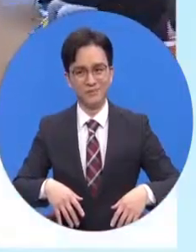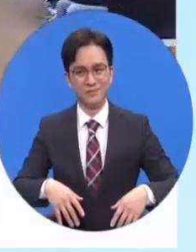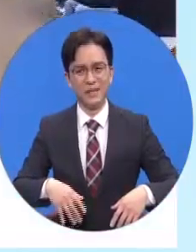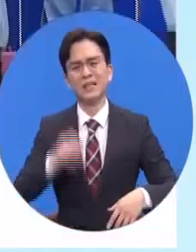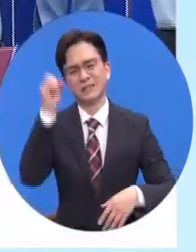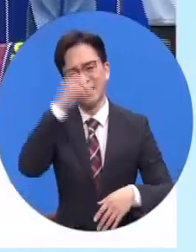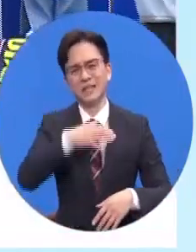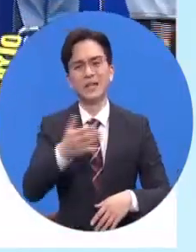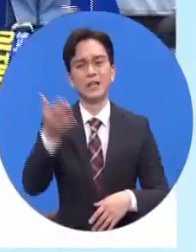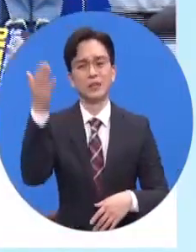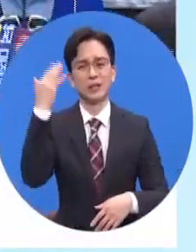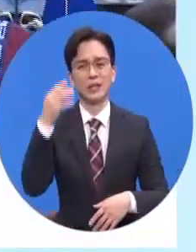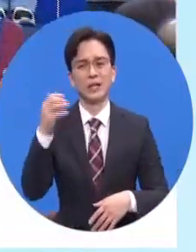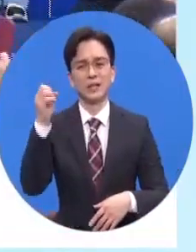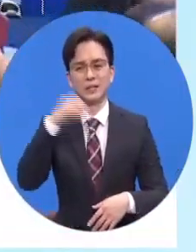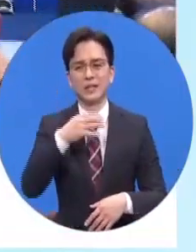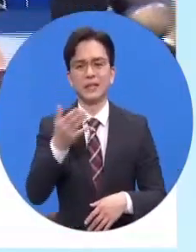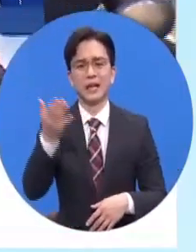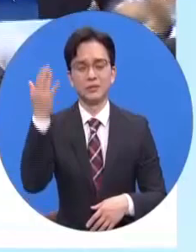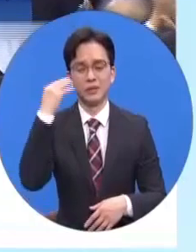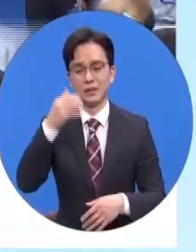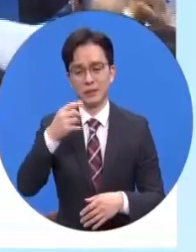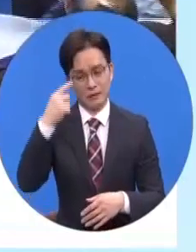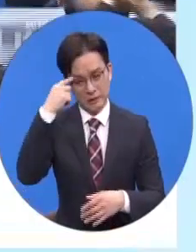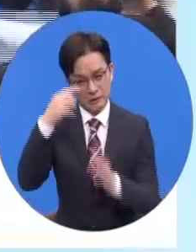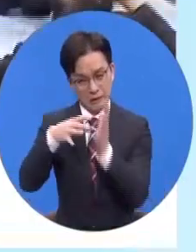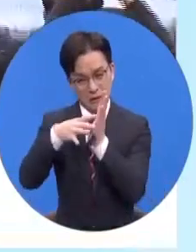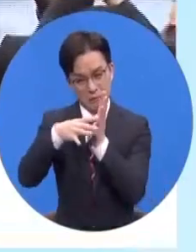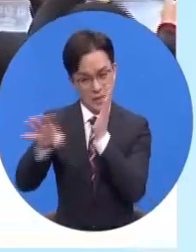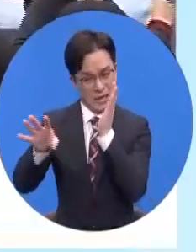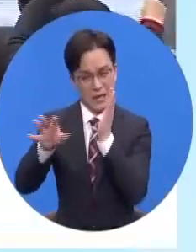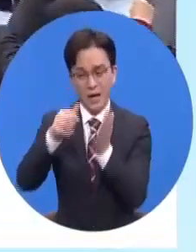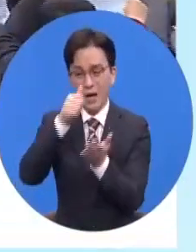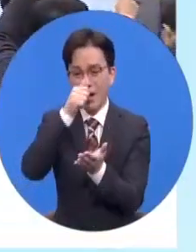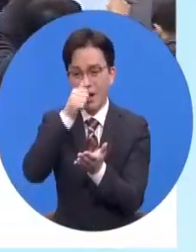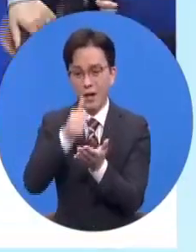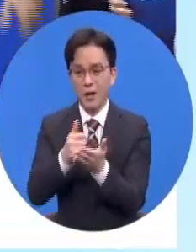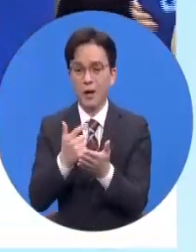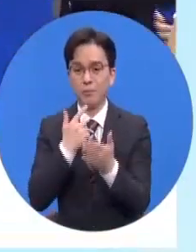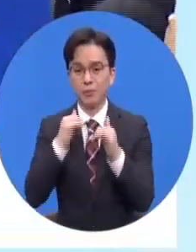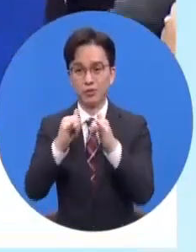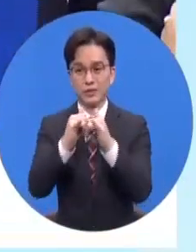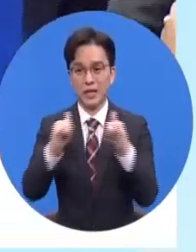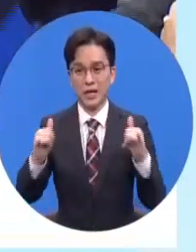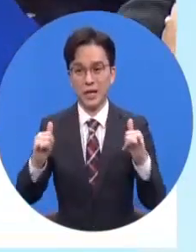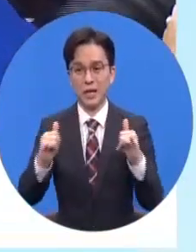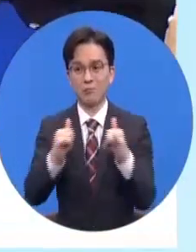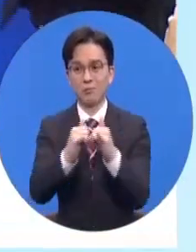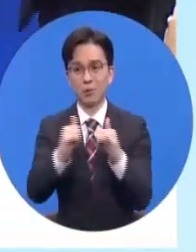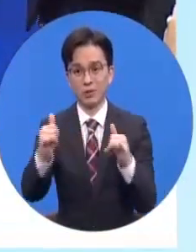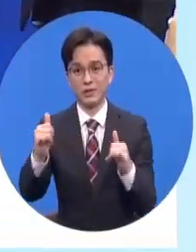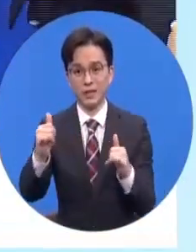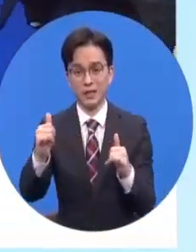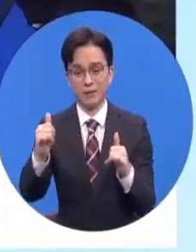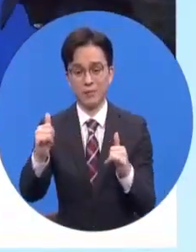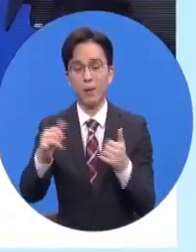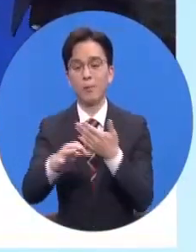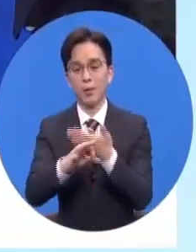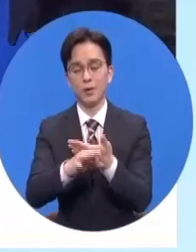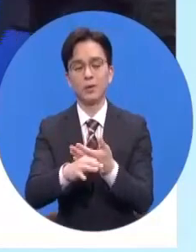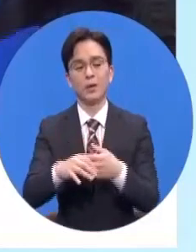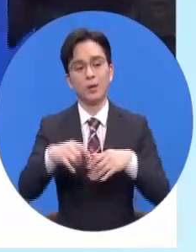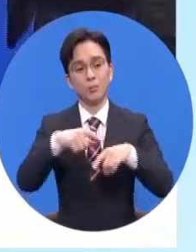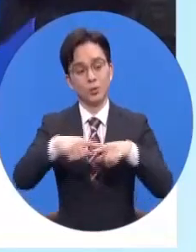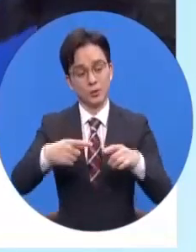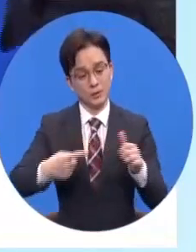되었는데 이런 사건을 좀 들여다 볼 때 심신미약 이란 걸 주장 안 할 수 있는 사건이 었으면 굳이 주장하지 않고 그 피고인이